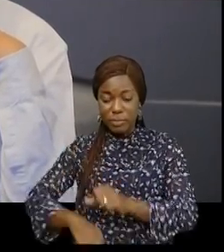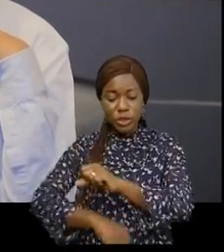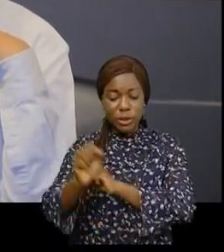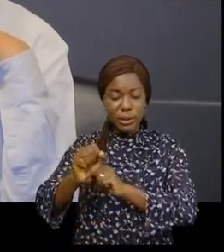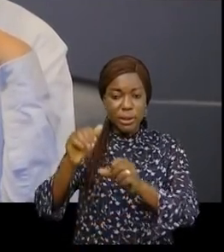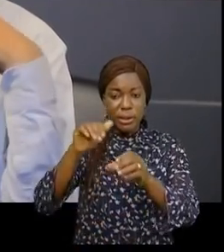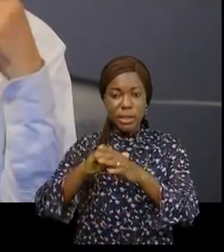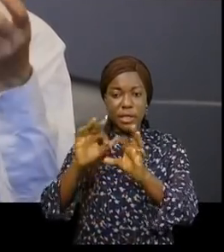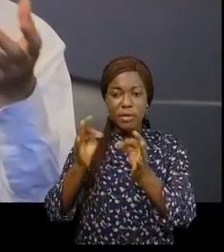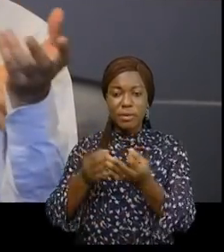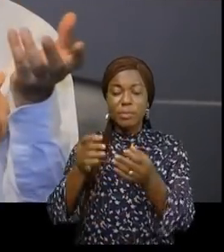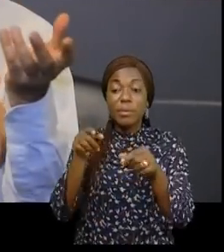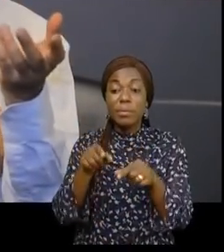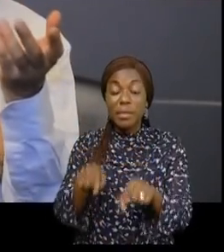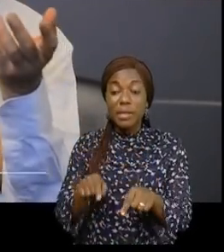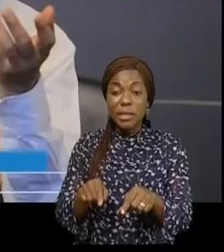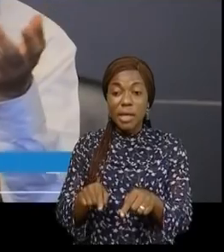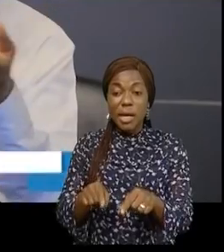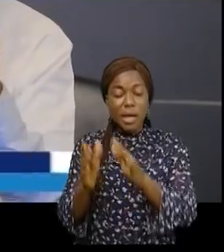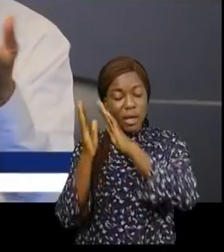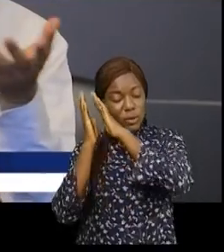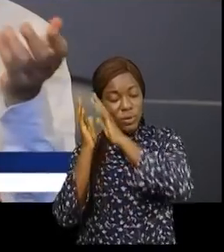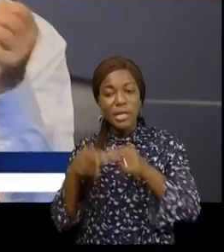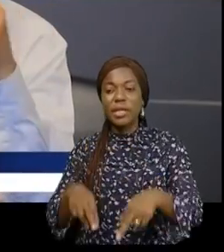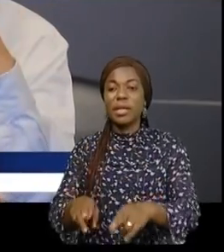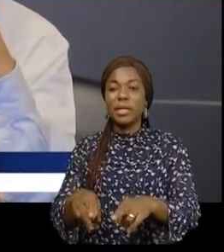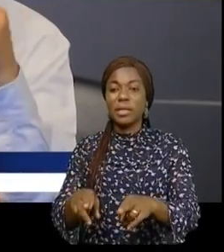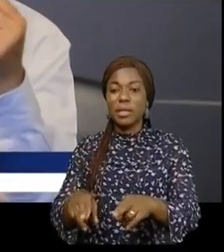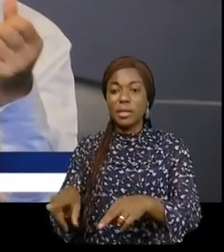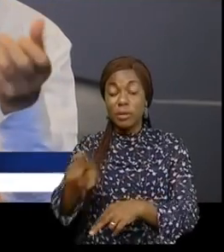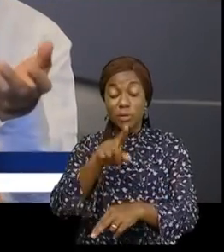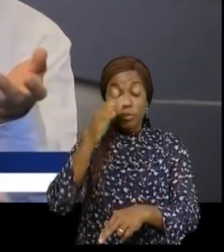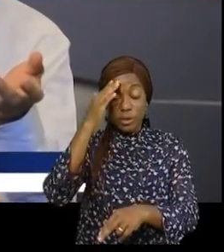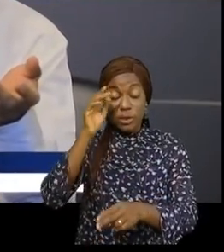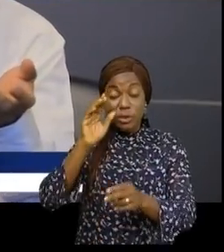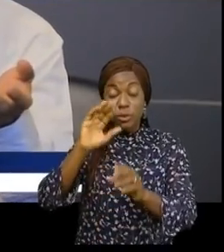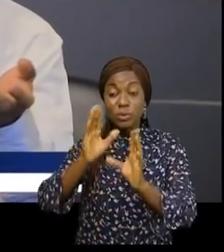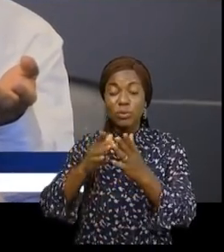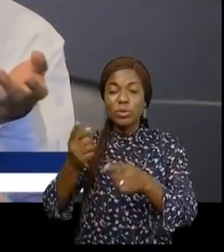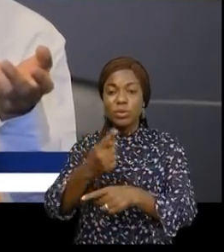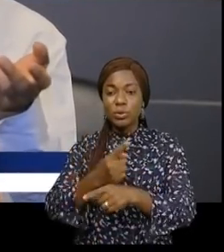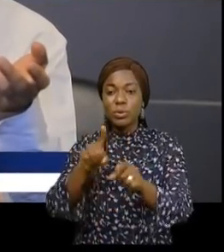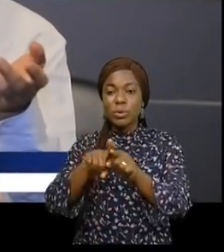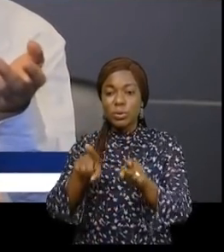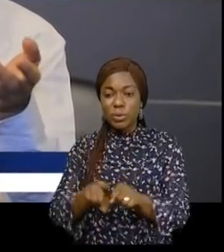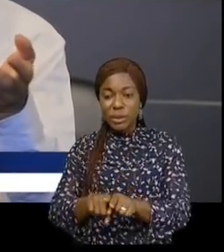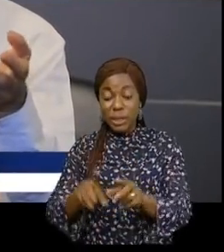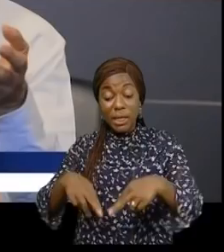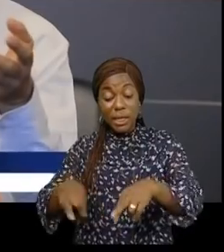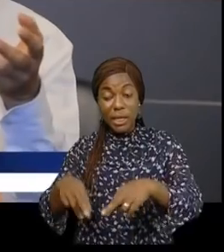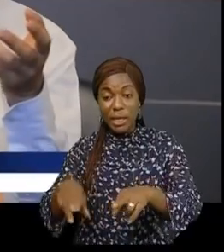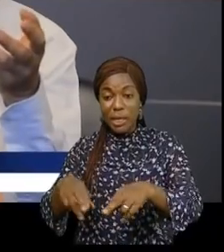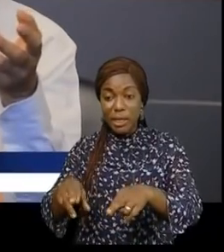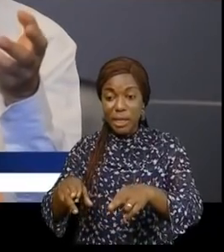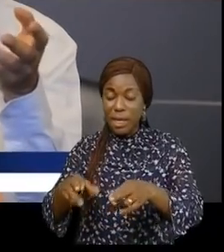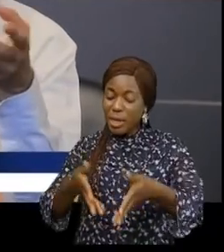Et il se retrouve dans une situation complexe que vous vivez, que vous connaissez tous les jours, à savoir comment vit-on dans la rue. Et donc l'enfant va